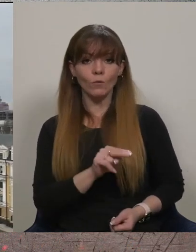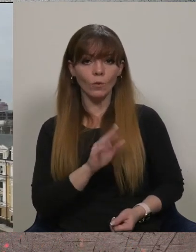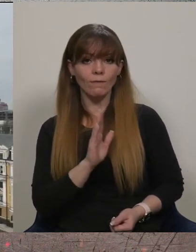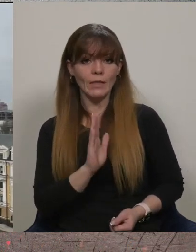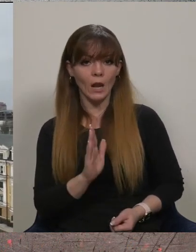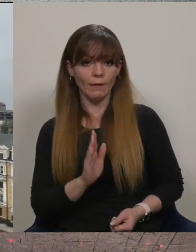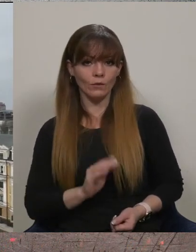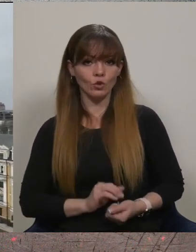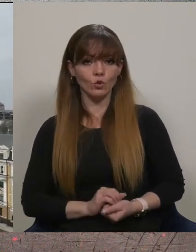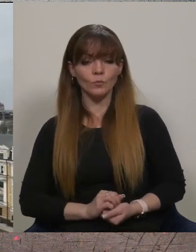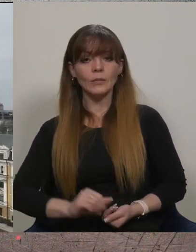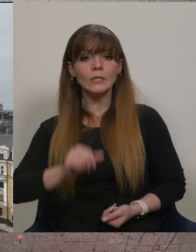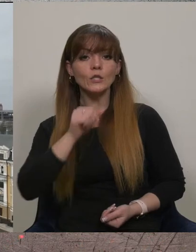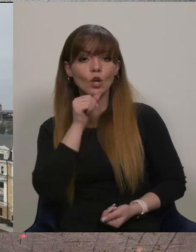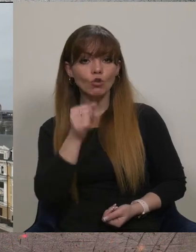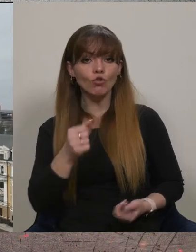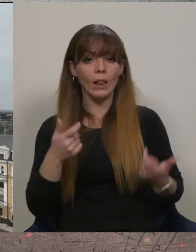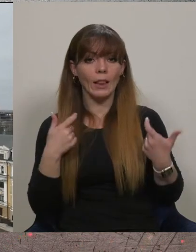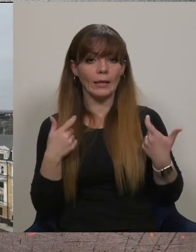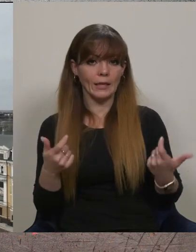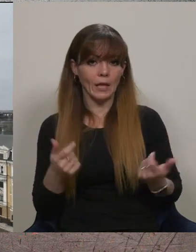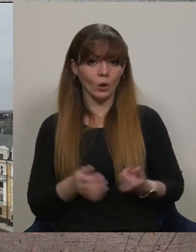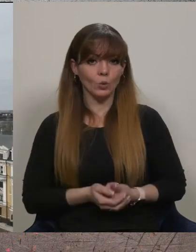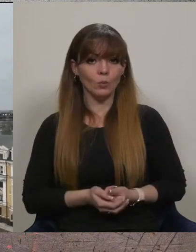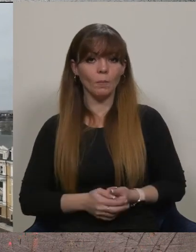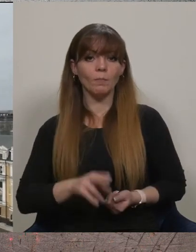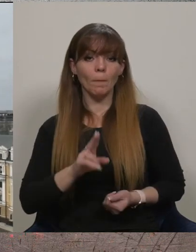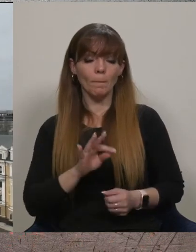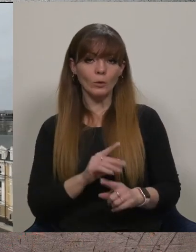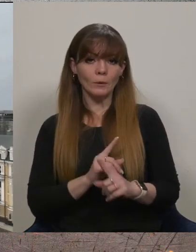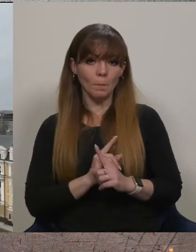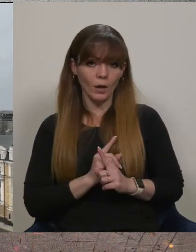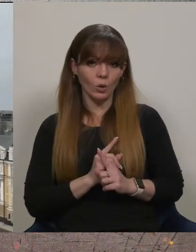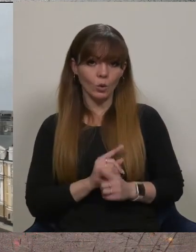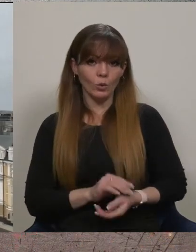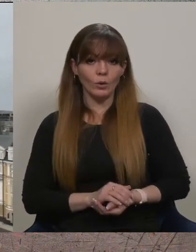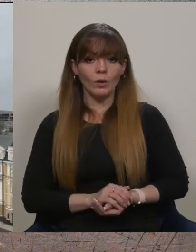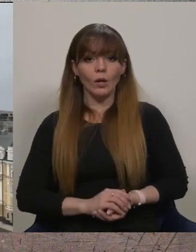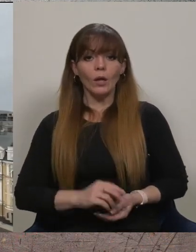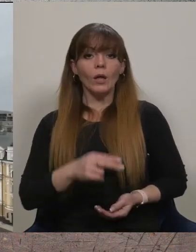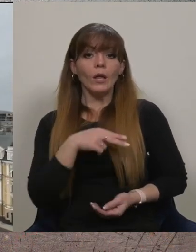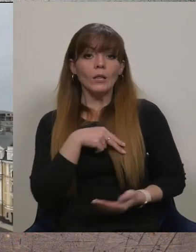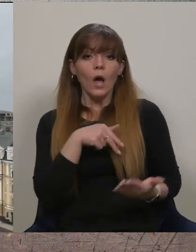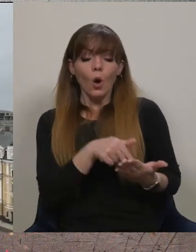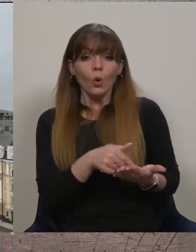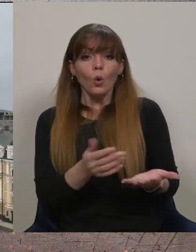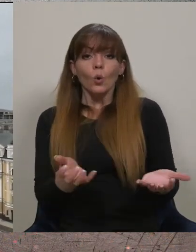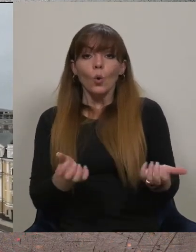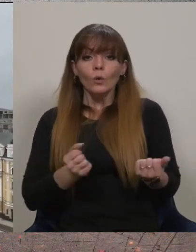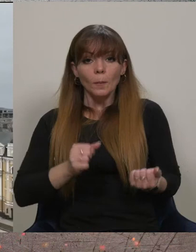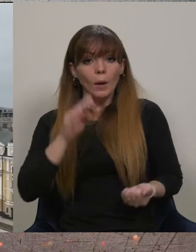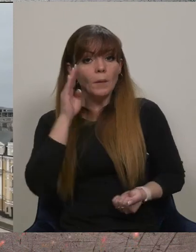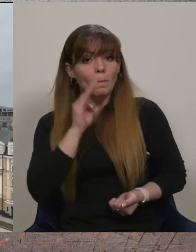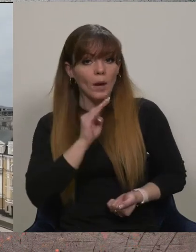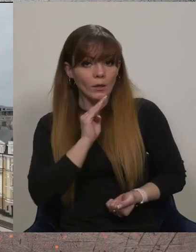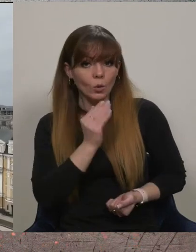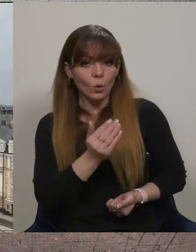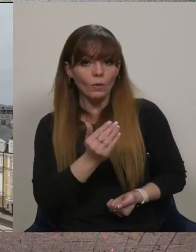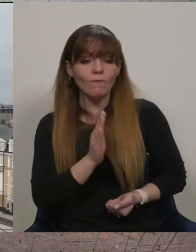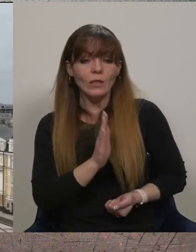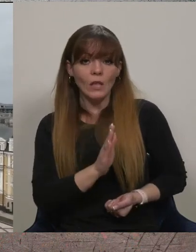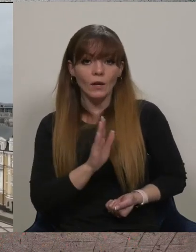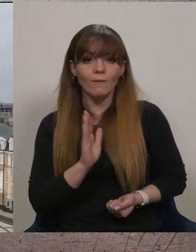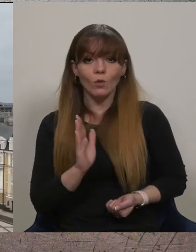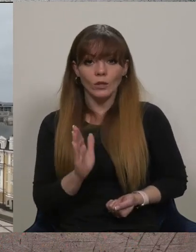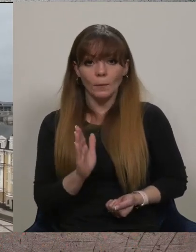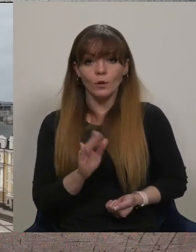Віталійовичу, старшому лейтенанту, посмертно. Нагороду отримують батько Віталій